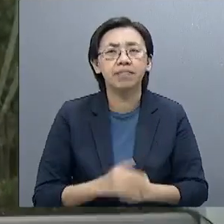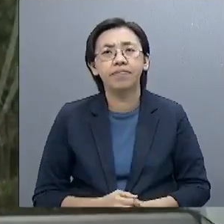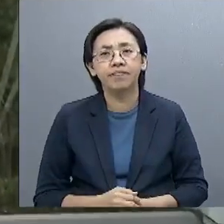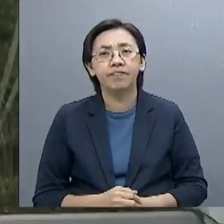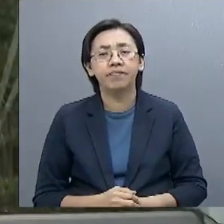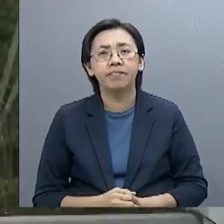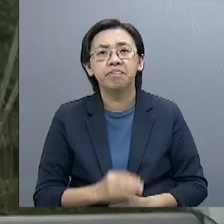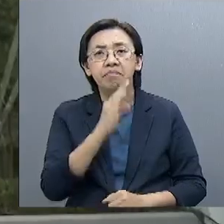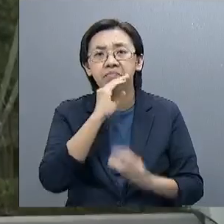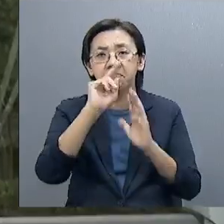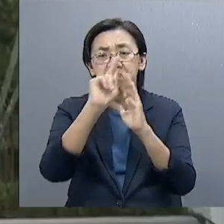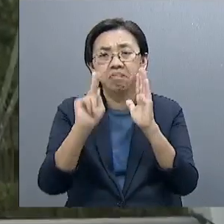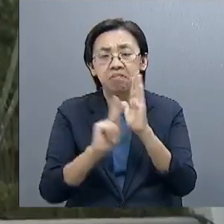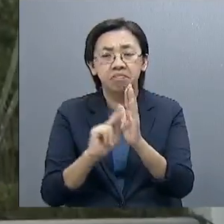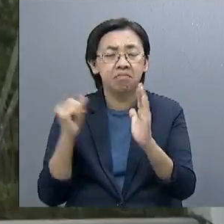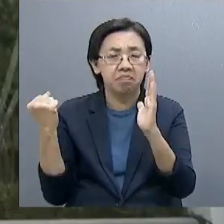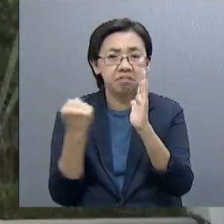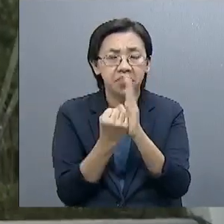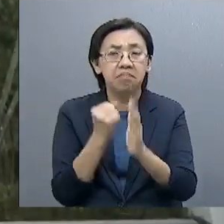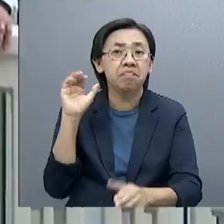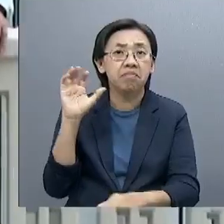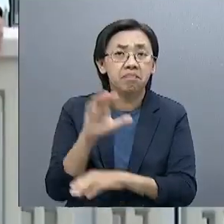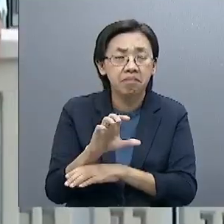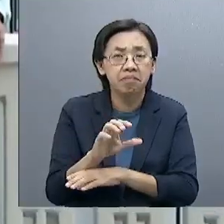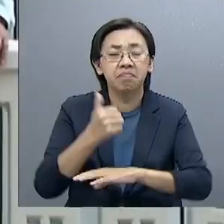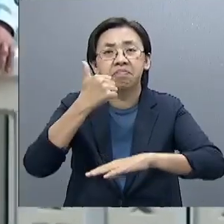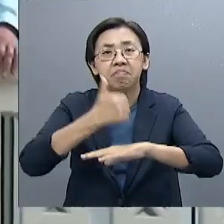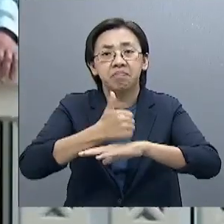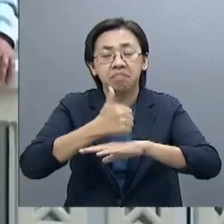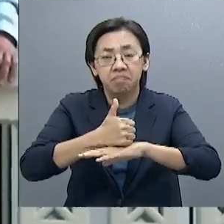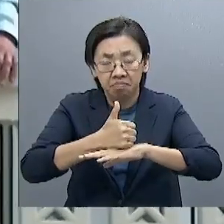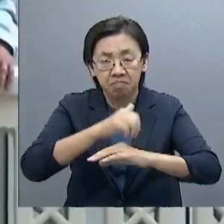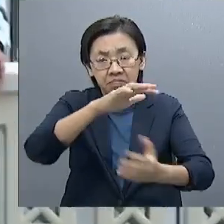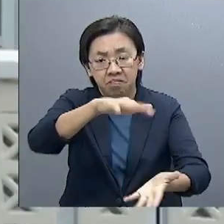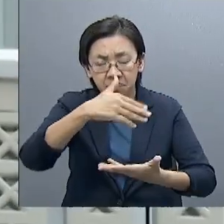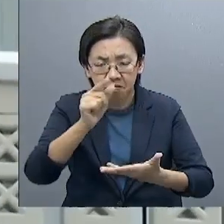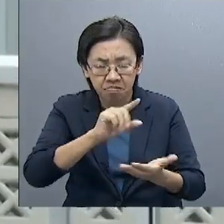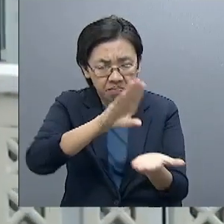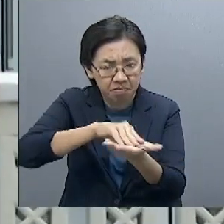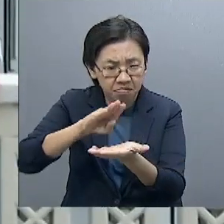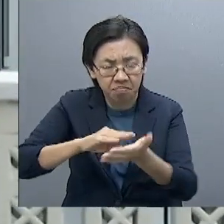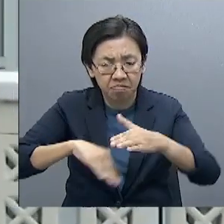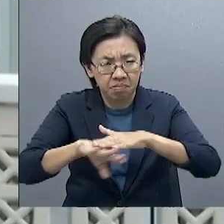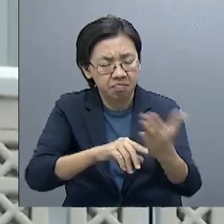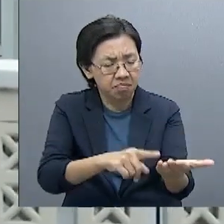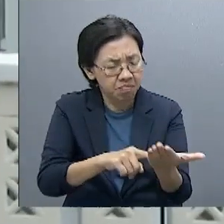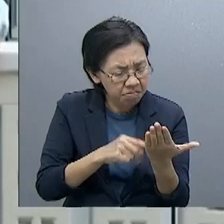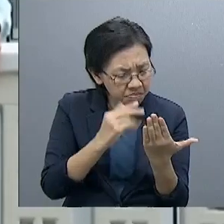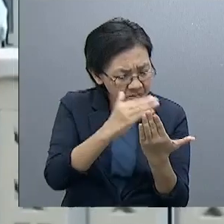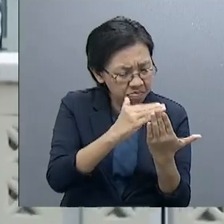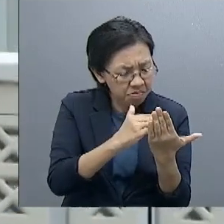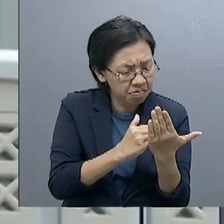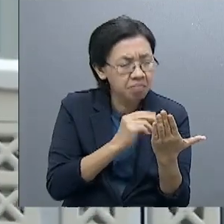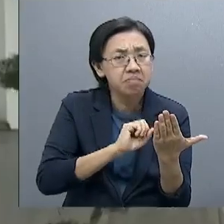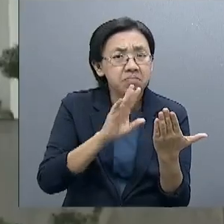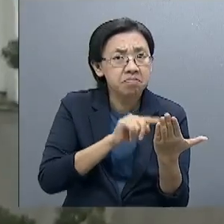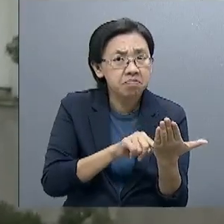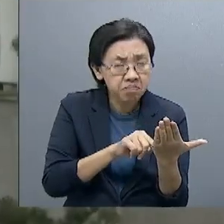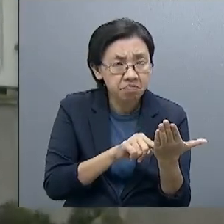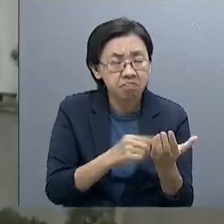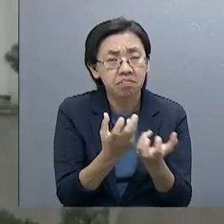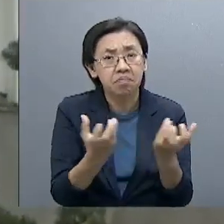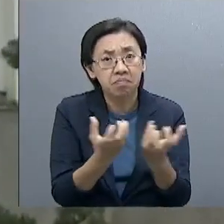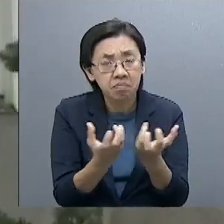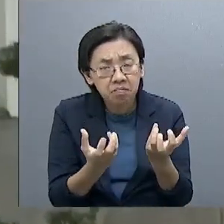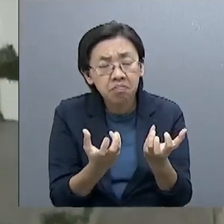ากว่ากฎหมายมีผลบังคับใช้ก็คือผู้นำเข้าจะต้องจัดทำข้อมูลและแสดงหลักฐานเอกสารที่ยืนยันว่าสินค้าเหล่